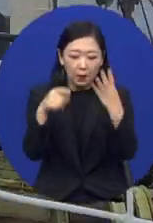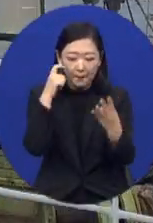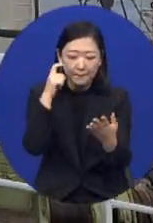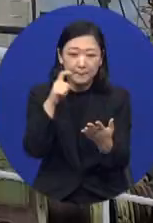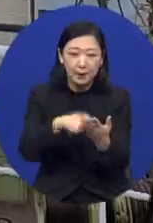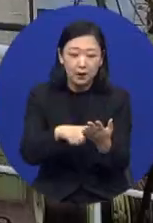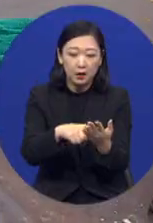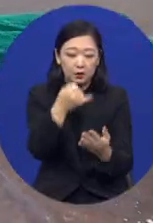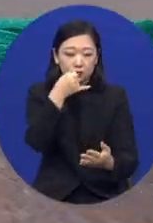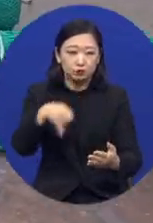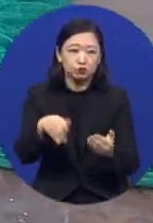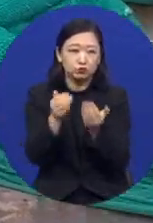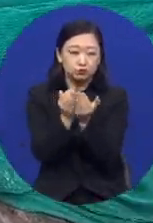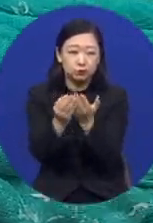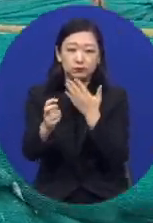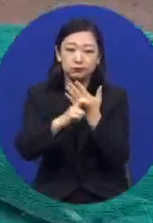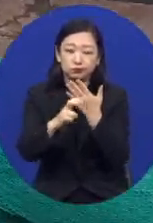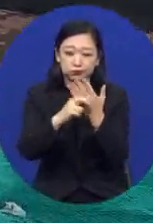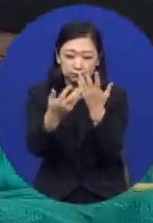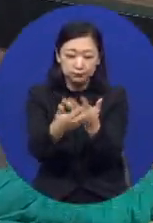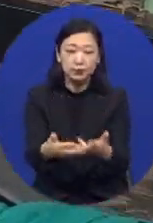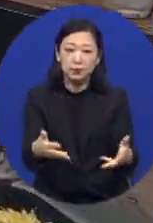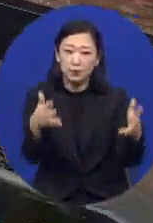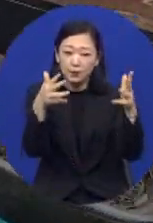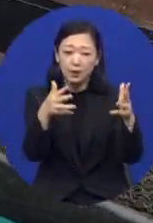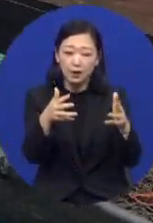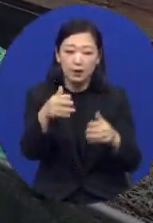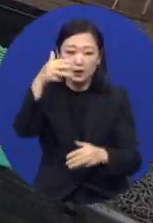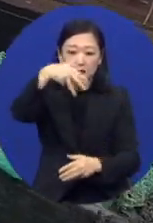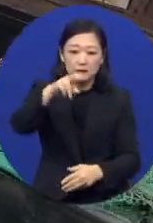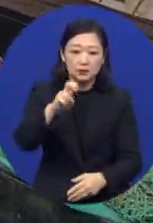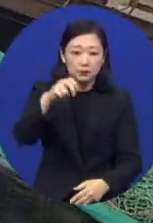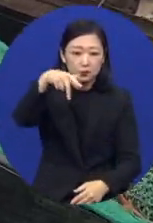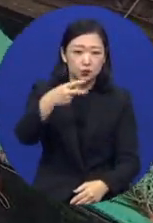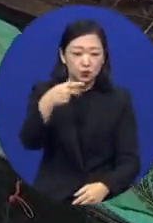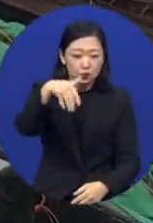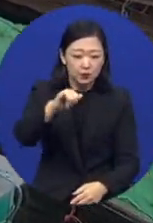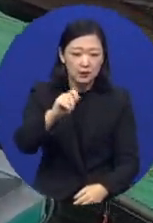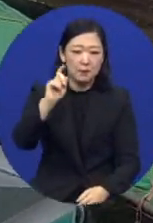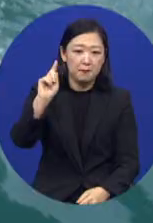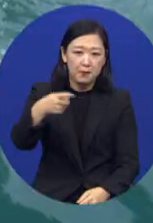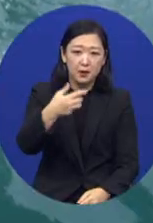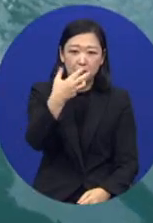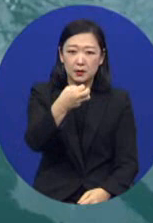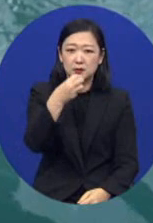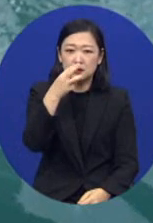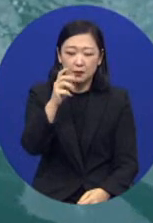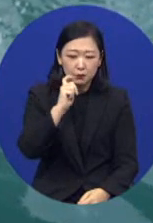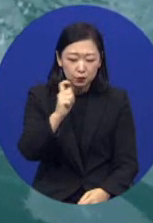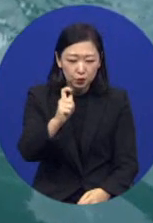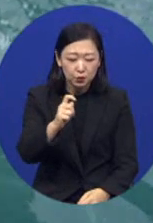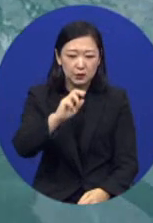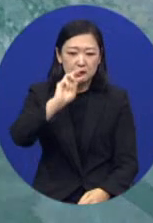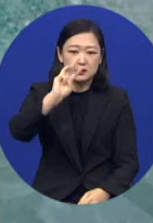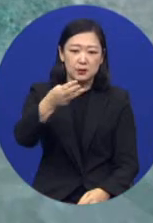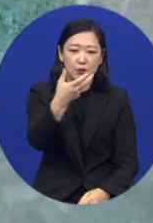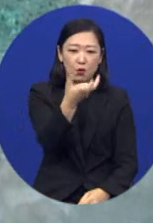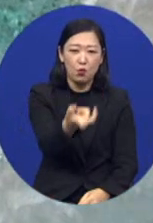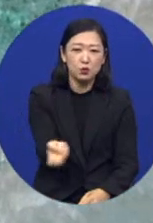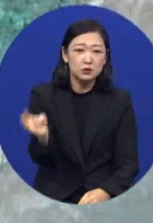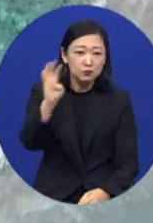적발된 중국 어선들의 불법 범장망에도 참조기 183톤을 비롯해 350억